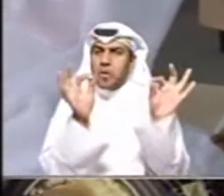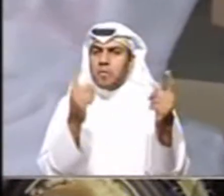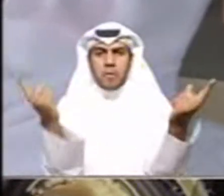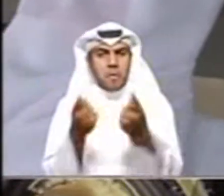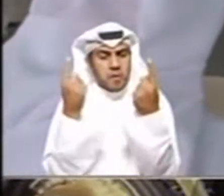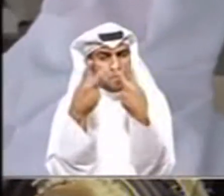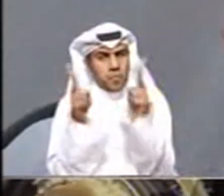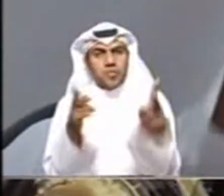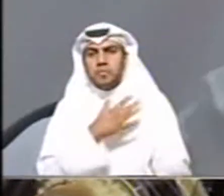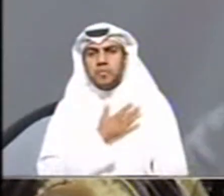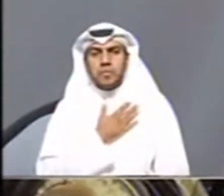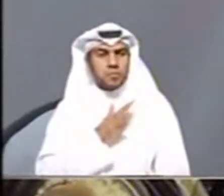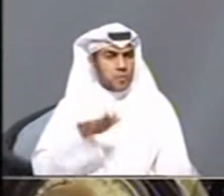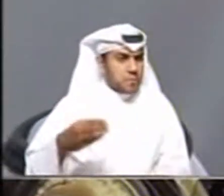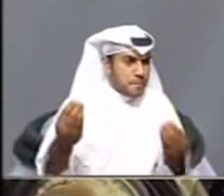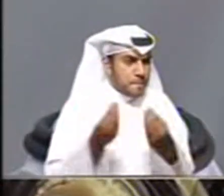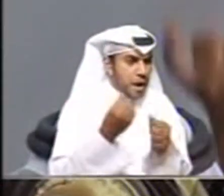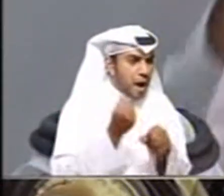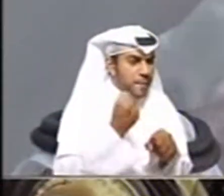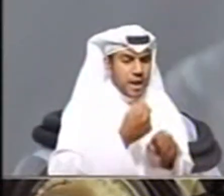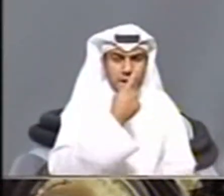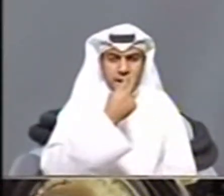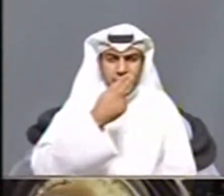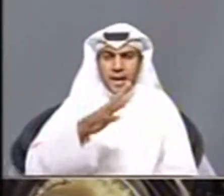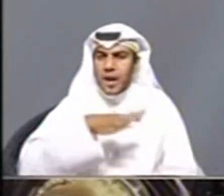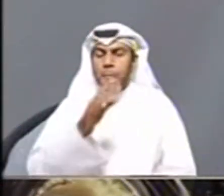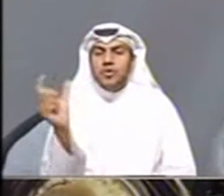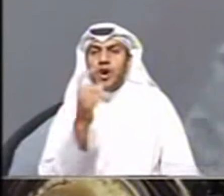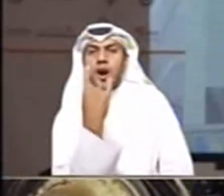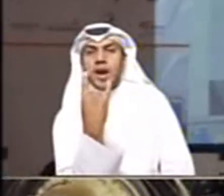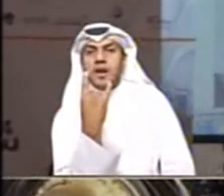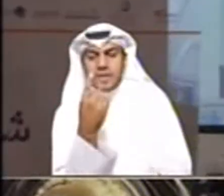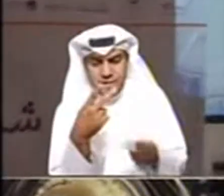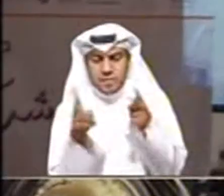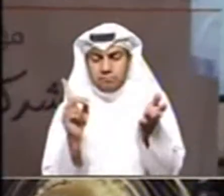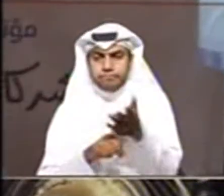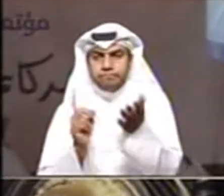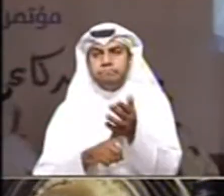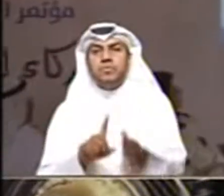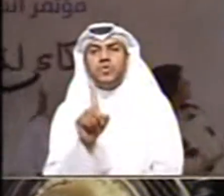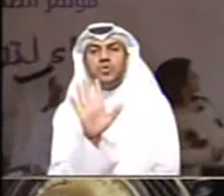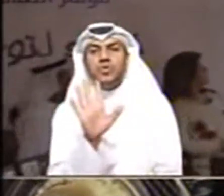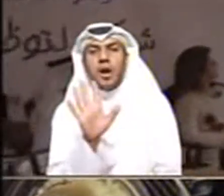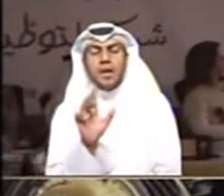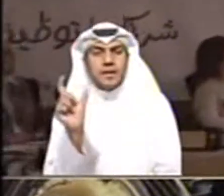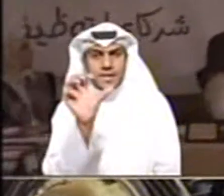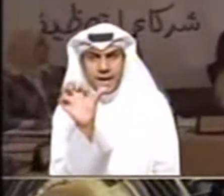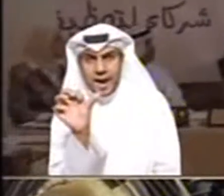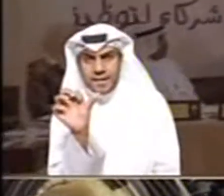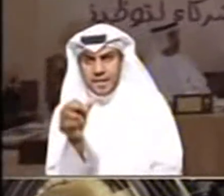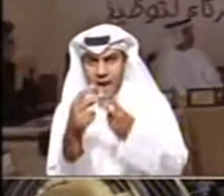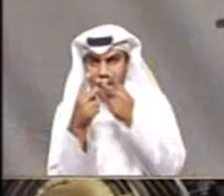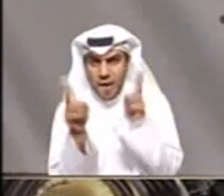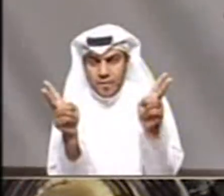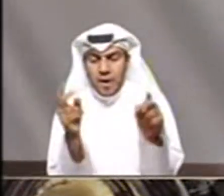اصحاب المشاريع. وان شاء الله على شهر 10 راح نبدا تزامنا، التدريب يبدأ في شهر 9، صندوق